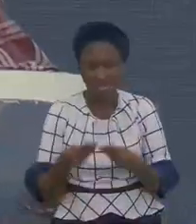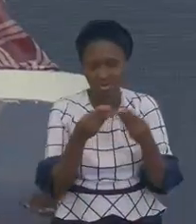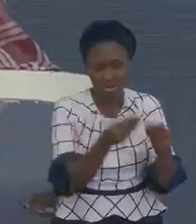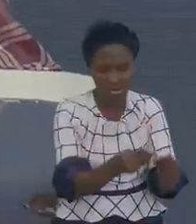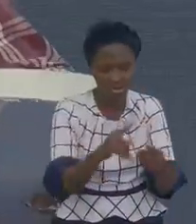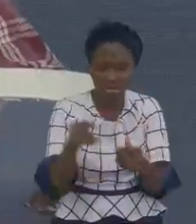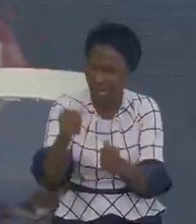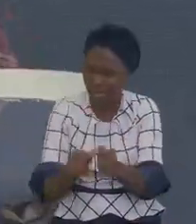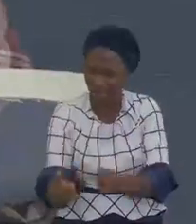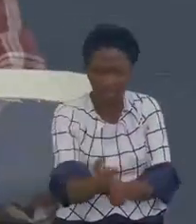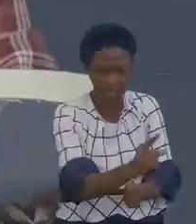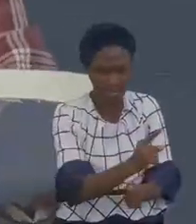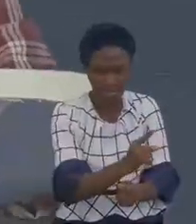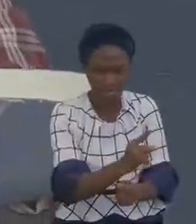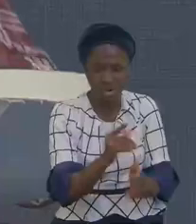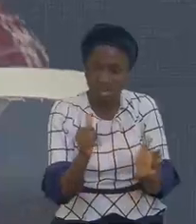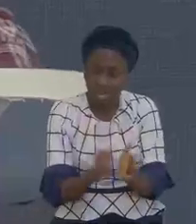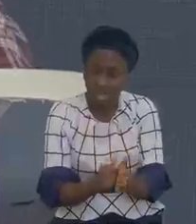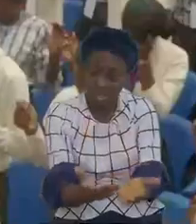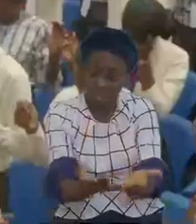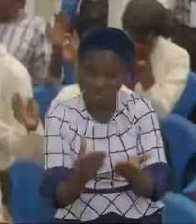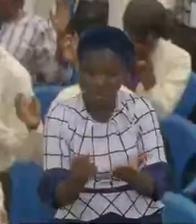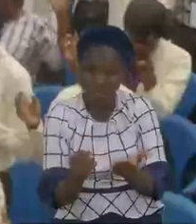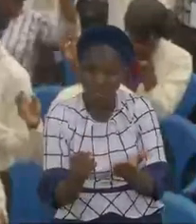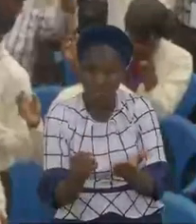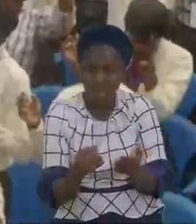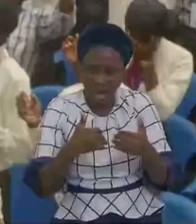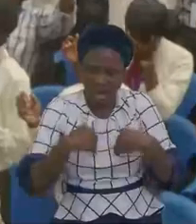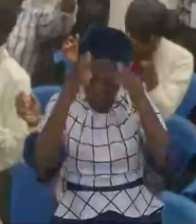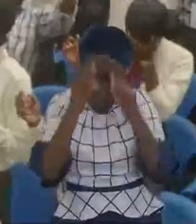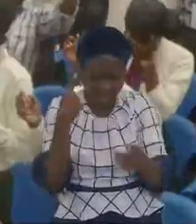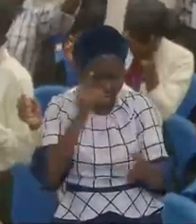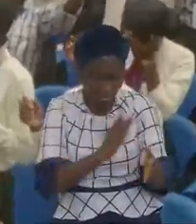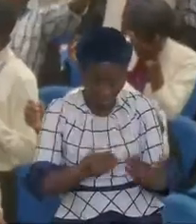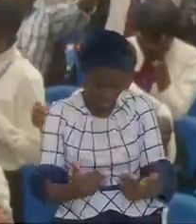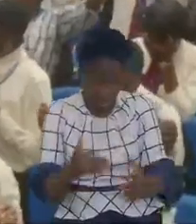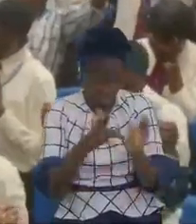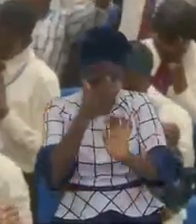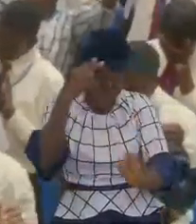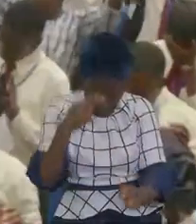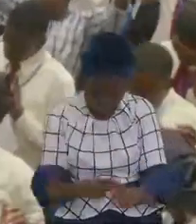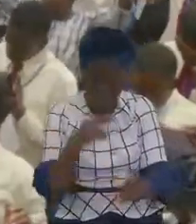Ceux qui désirent, quiconque a décidé pour Christ, au nom de Jésus.